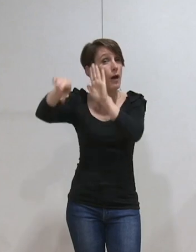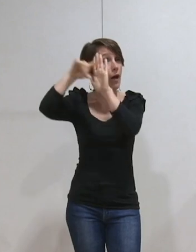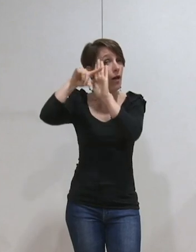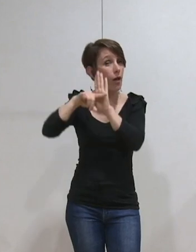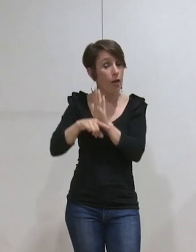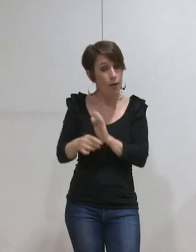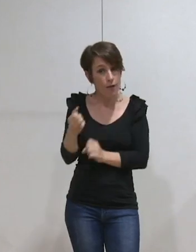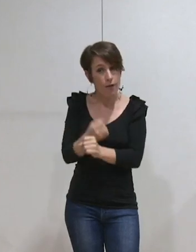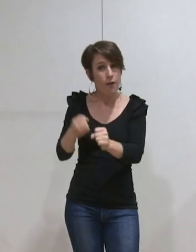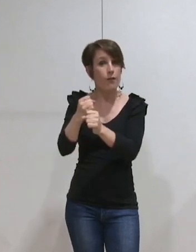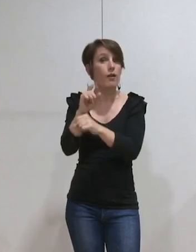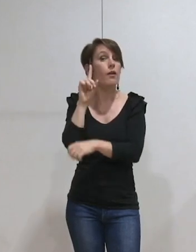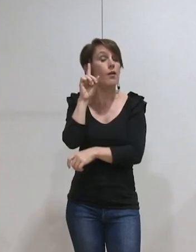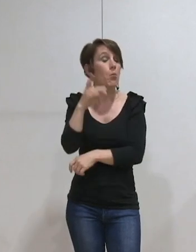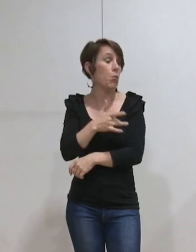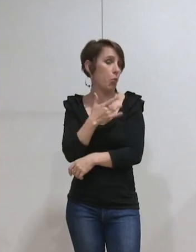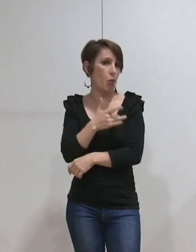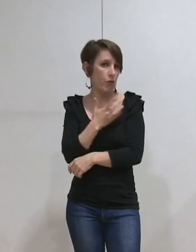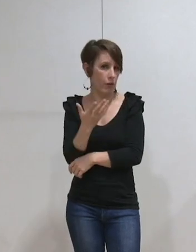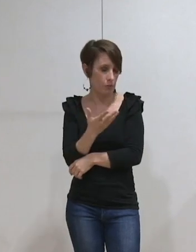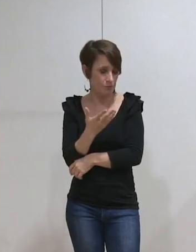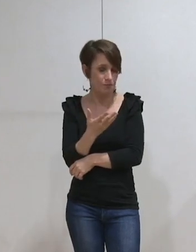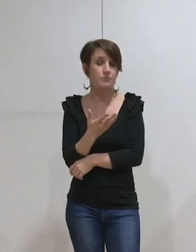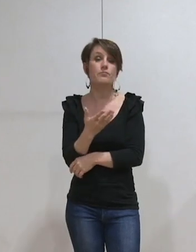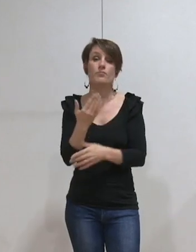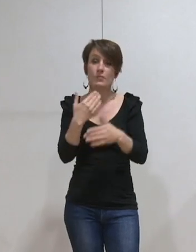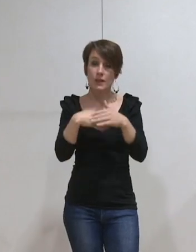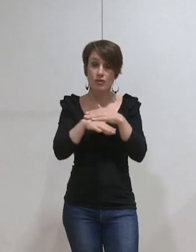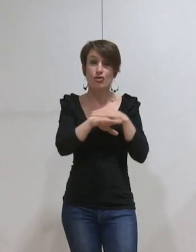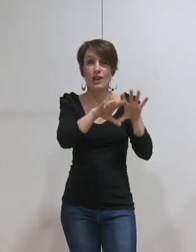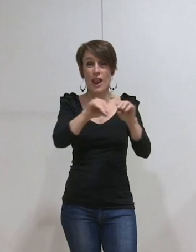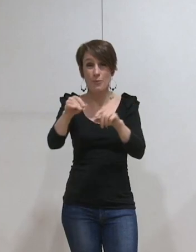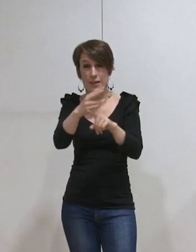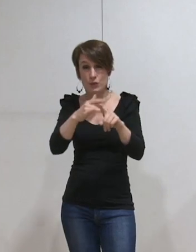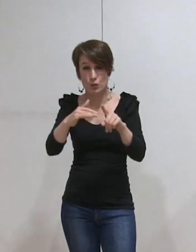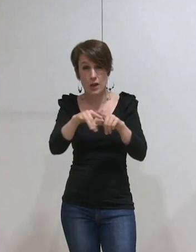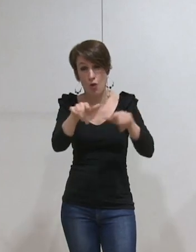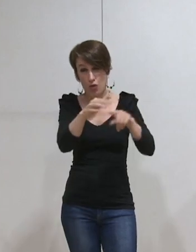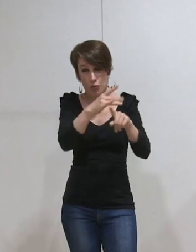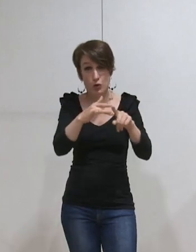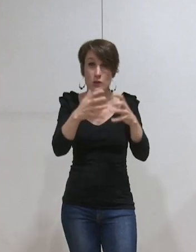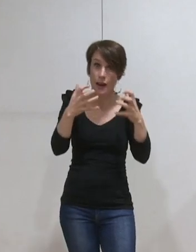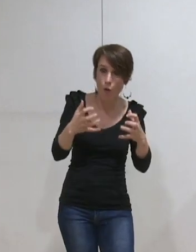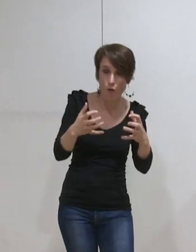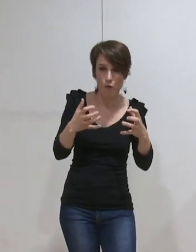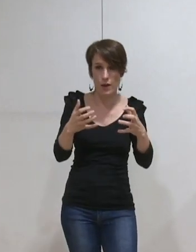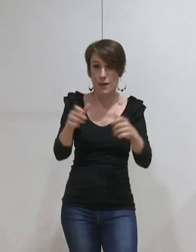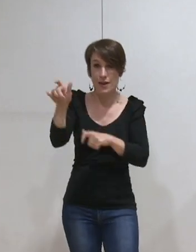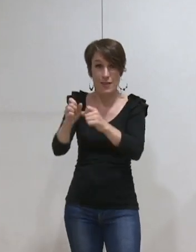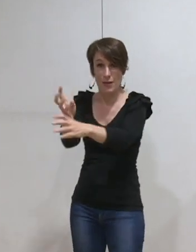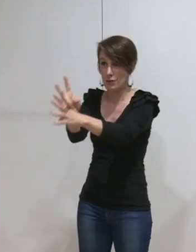une dans dans l'habitat social une palette assez large